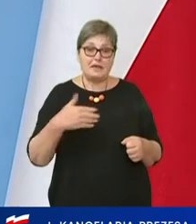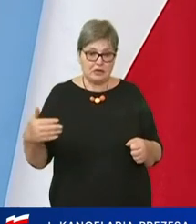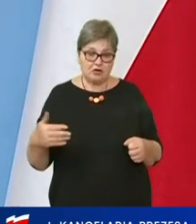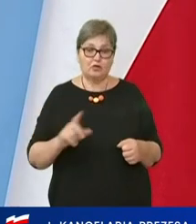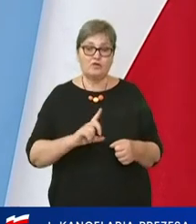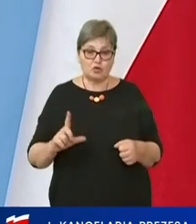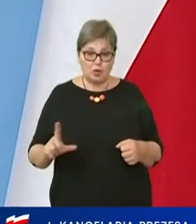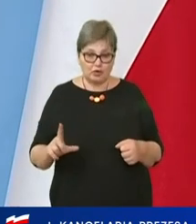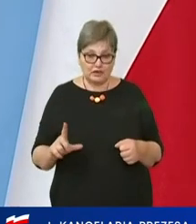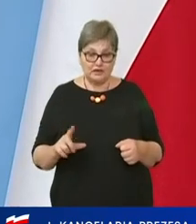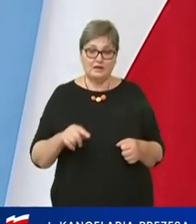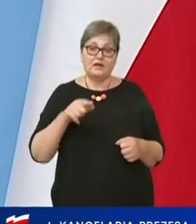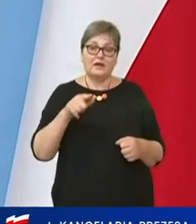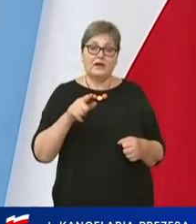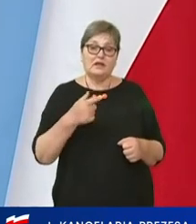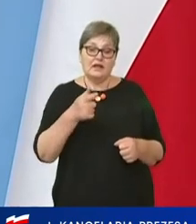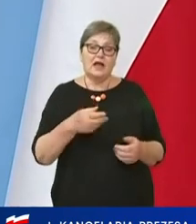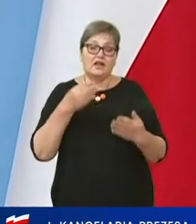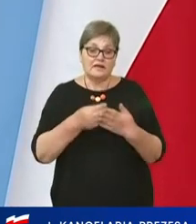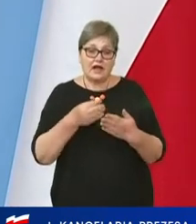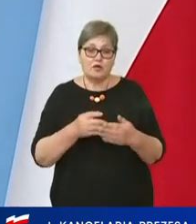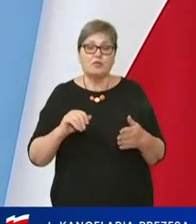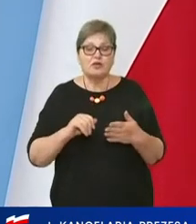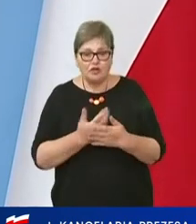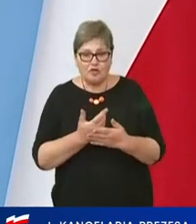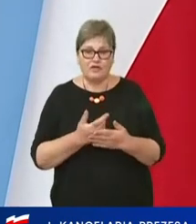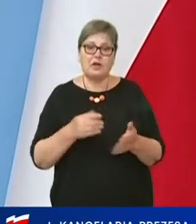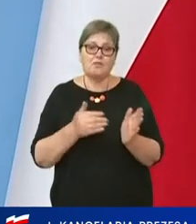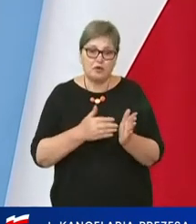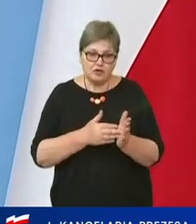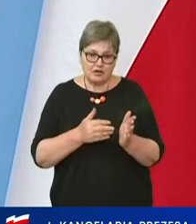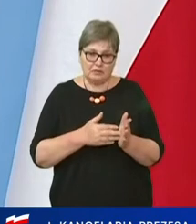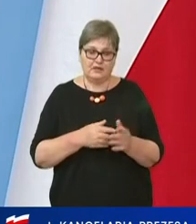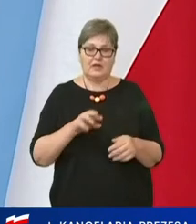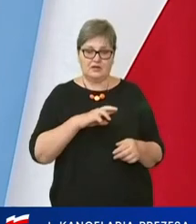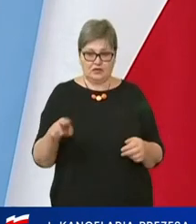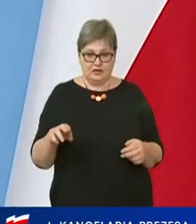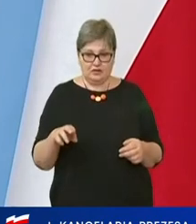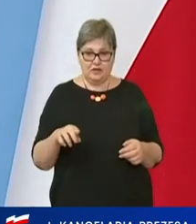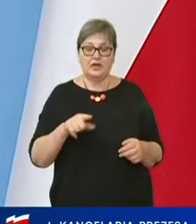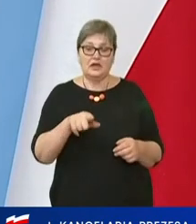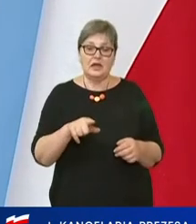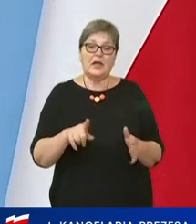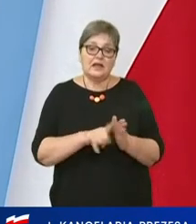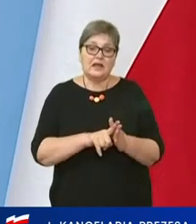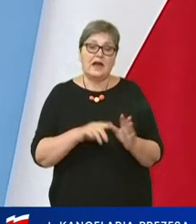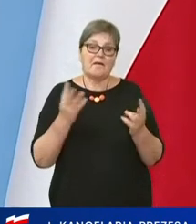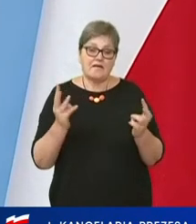20 milionów złotych na doposażenie, na sprawy bieżące funkcjonowania w domach pomocy społecznej.